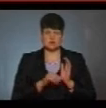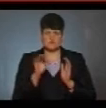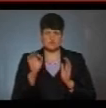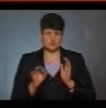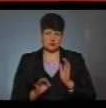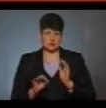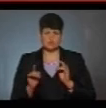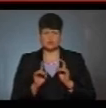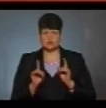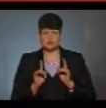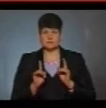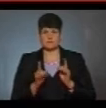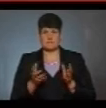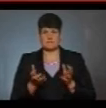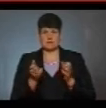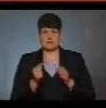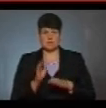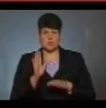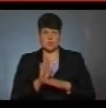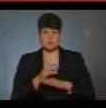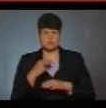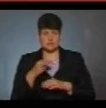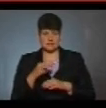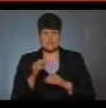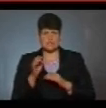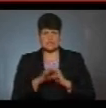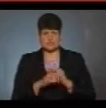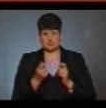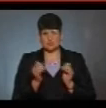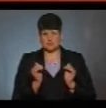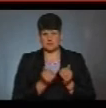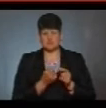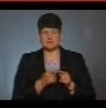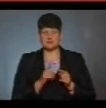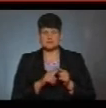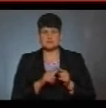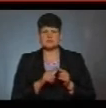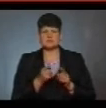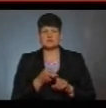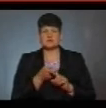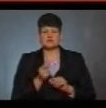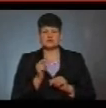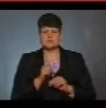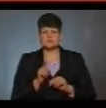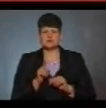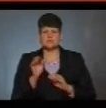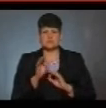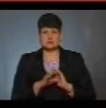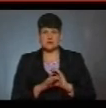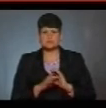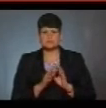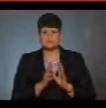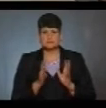75-76% щодо, скажімо так, підтримки указу президента. На заході вона трошки менша. Ну, напевно, це характеризується тим, що на заході, напевне,